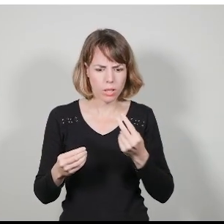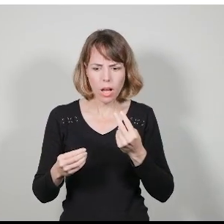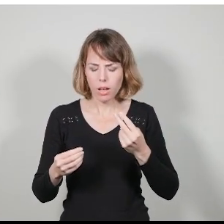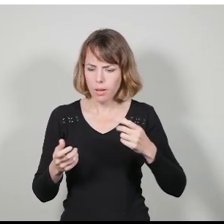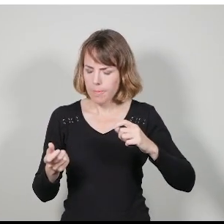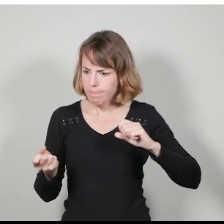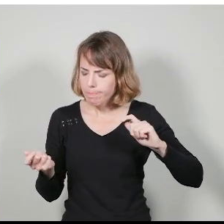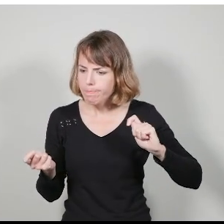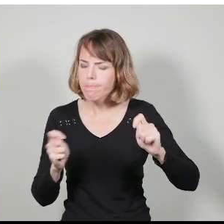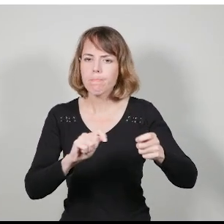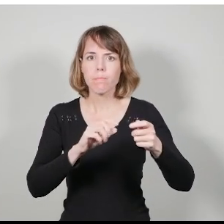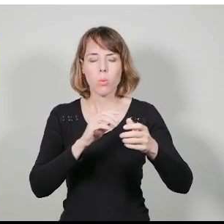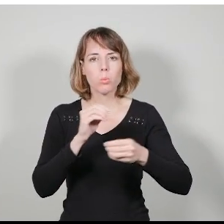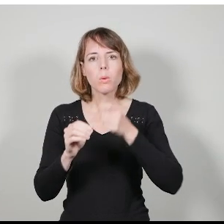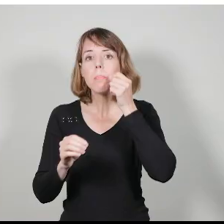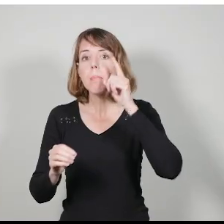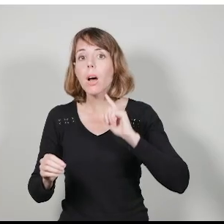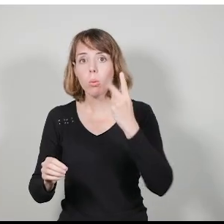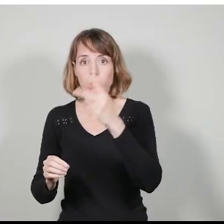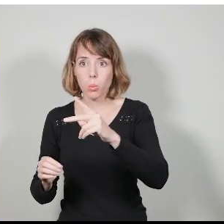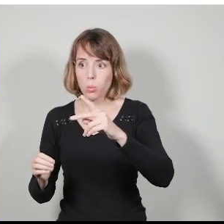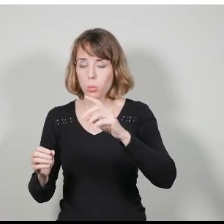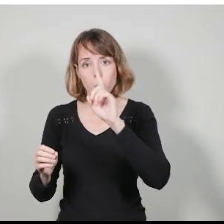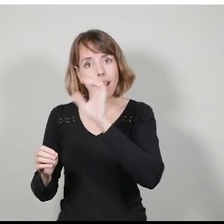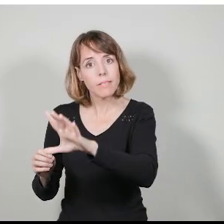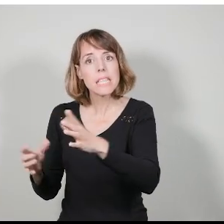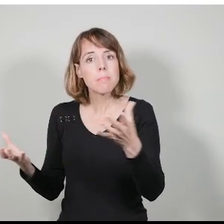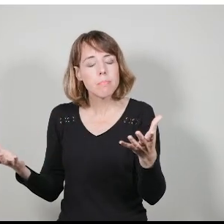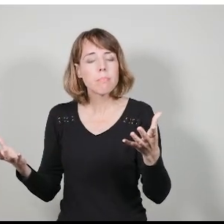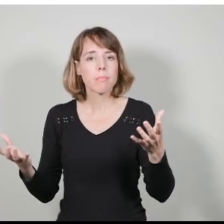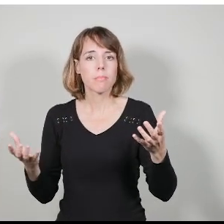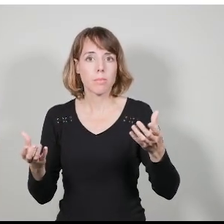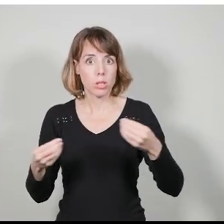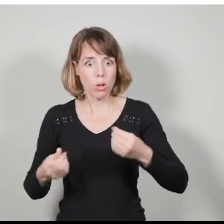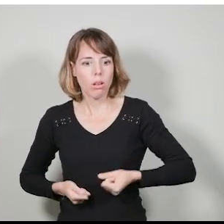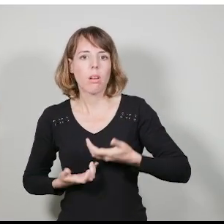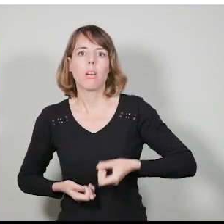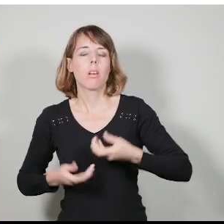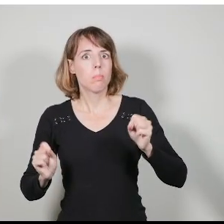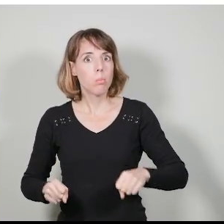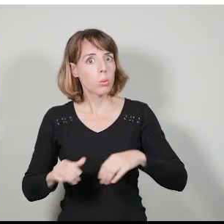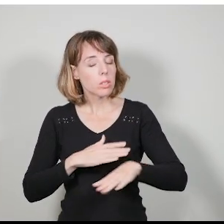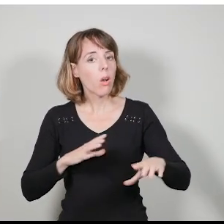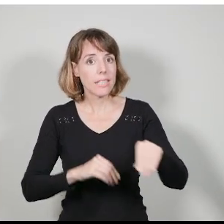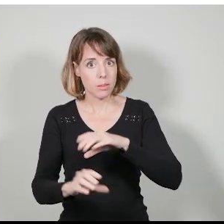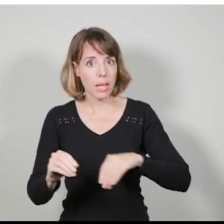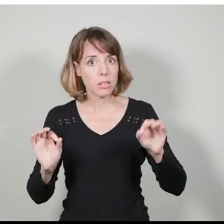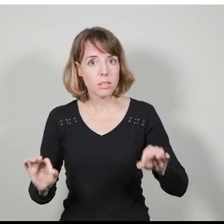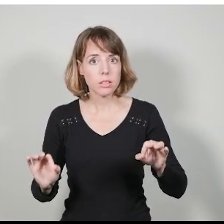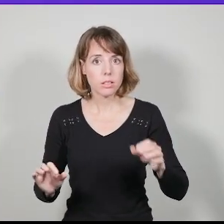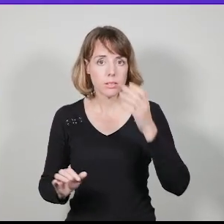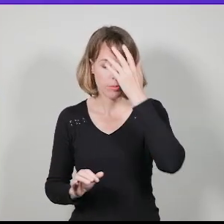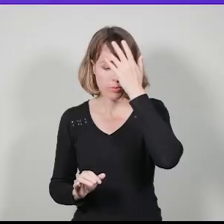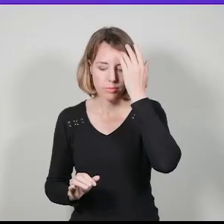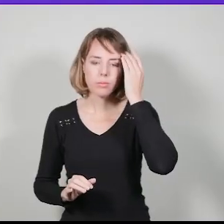les parents, de la manière dont ça a permis finalement de libérer une certaine parole et un espace? Bon, les parents